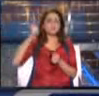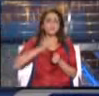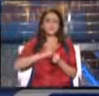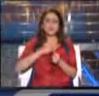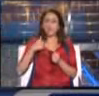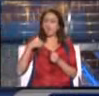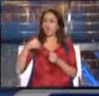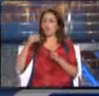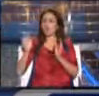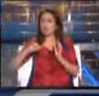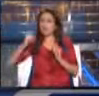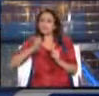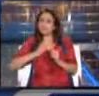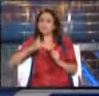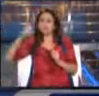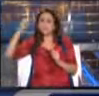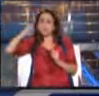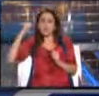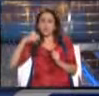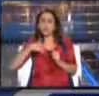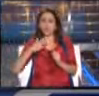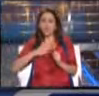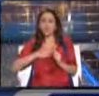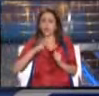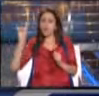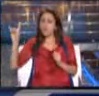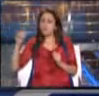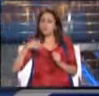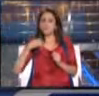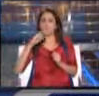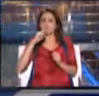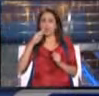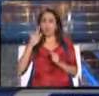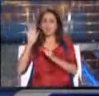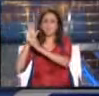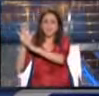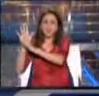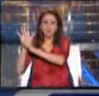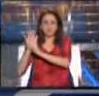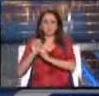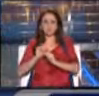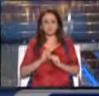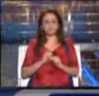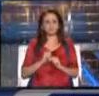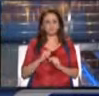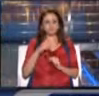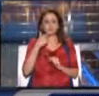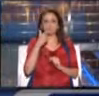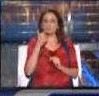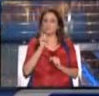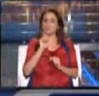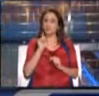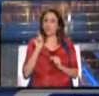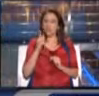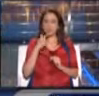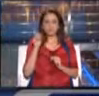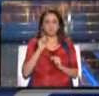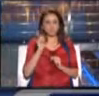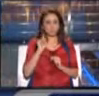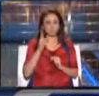ينتمي الى هذا النادي بالتاكيد بتحكمه حتى وان كان ده يعني غير مقصود؟ لا، اتصور ده غير صحيح على